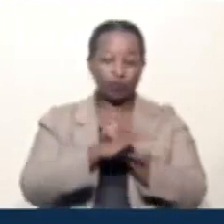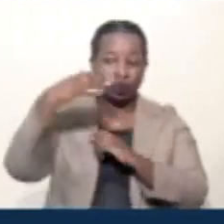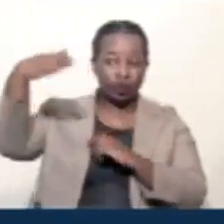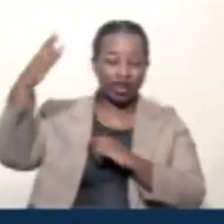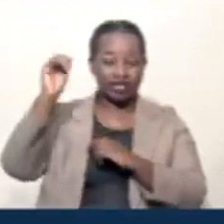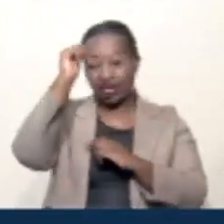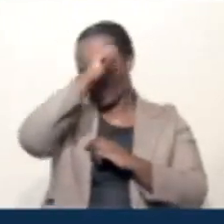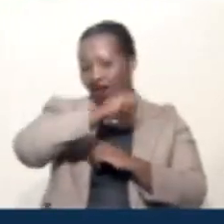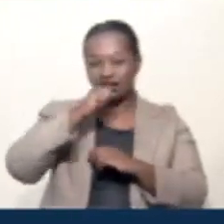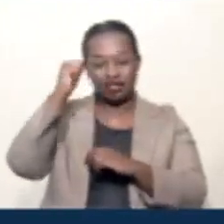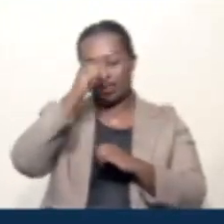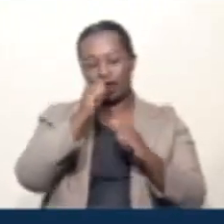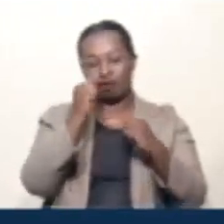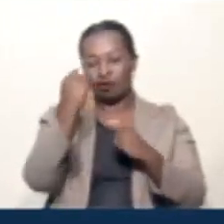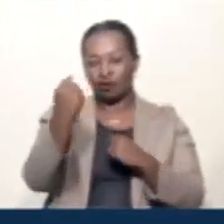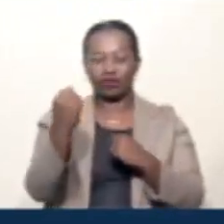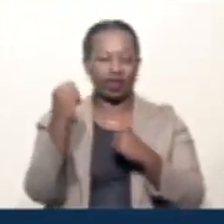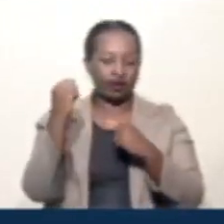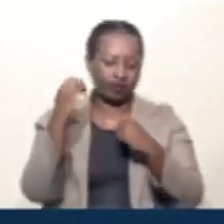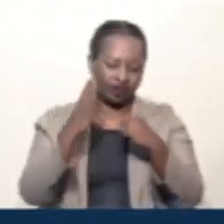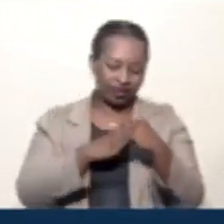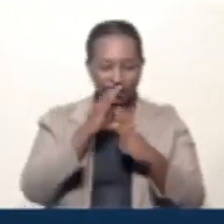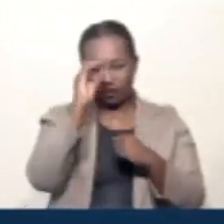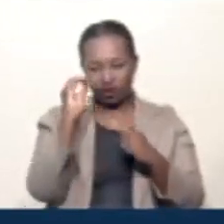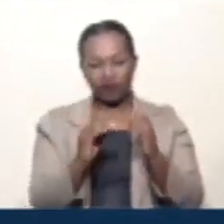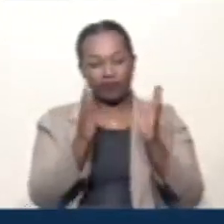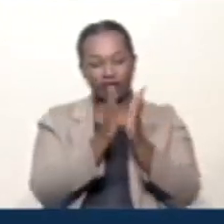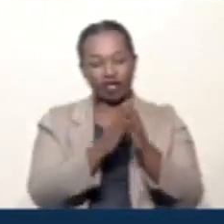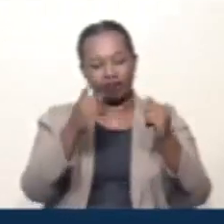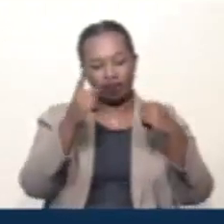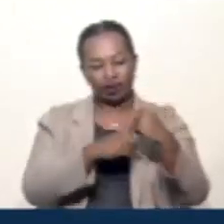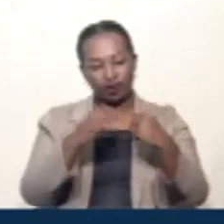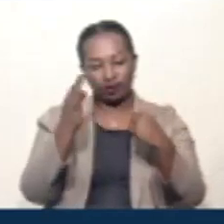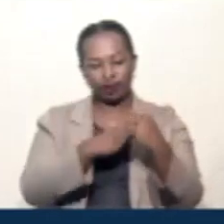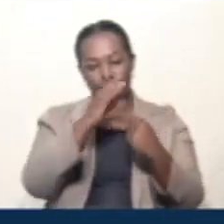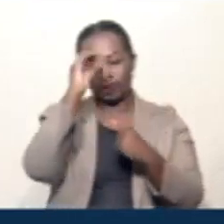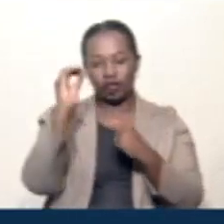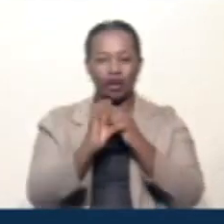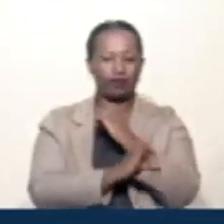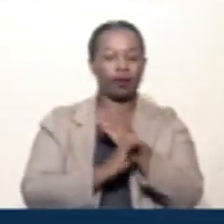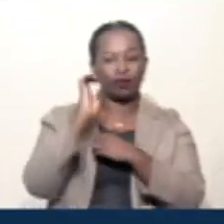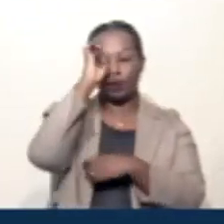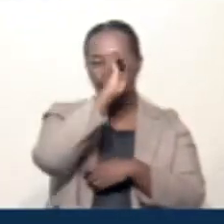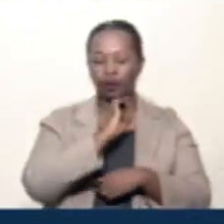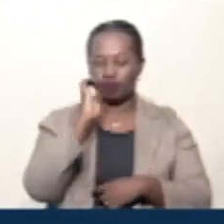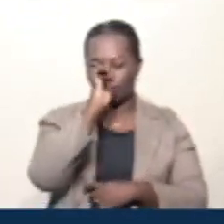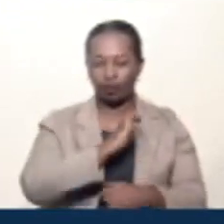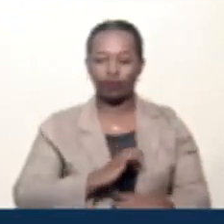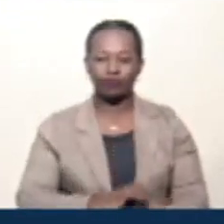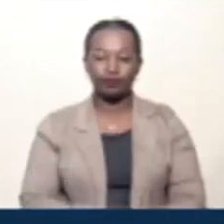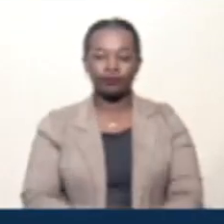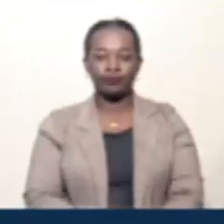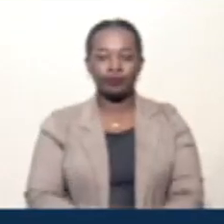kuri 59%, ndetse na 68% bigirana n'ibihugu by'i Burayi. Paul Rutikanga, i